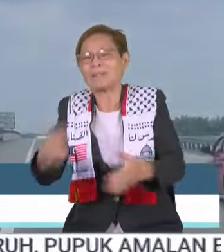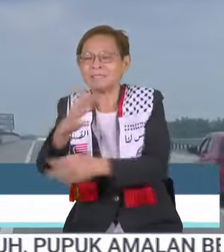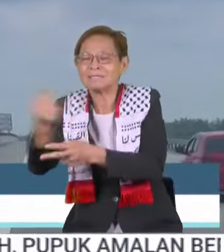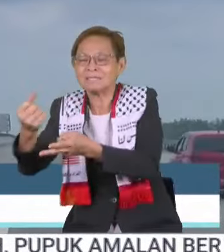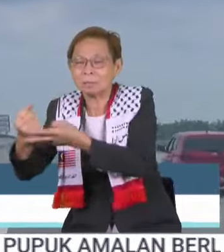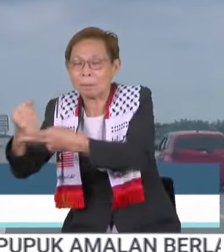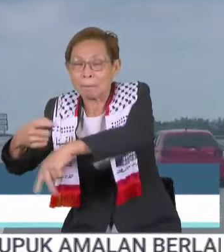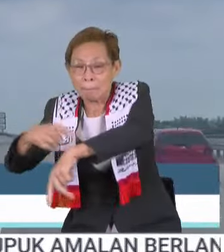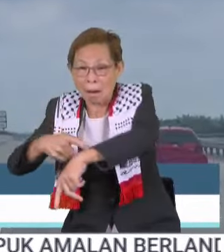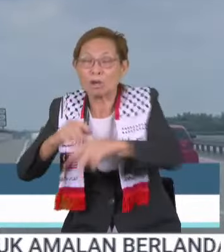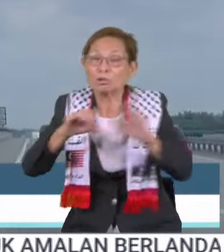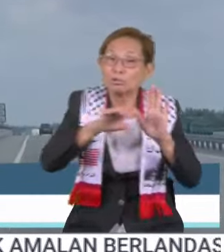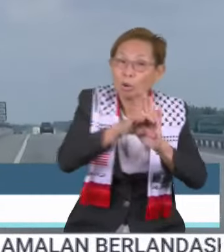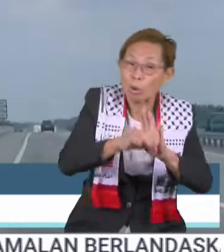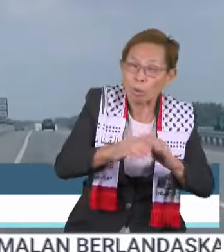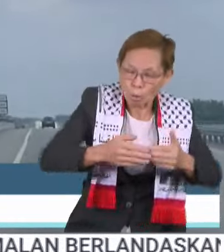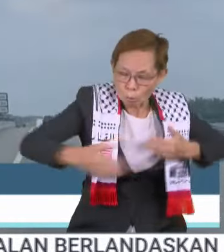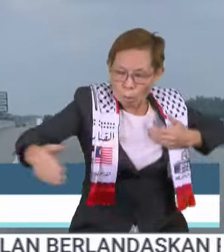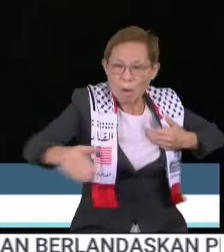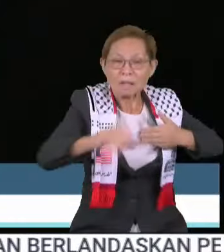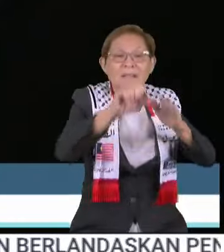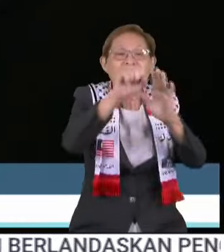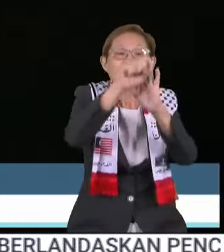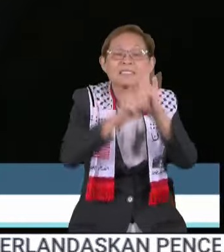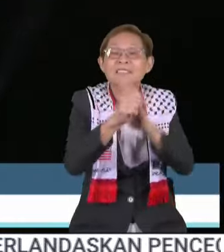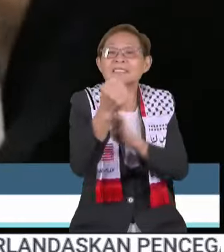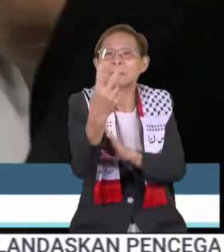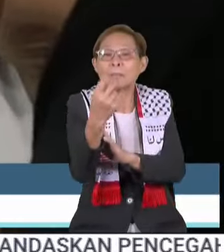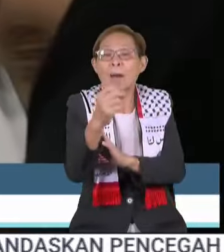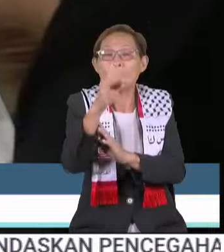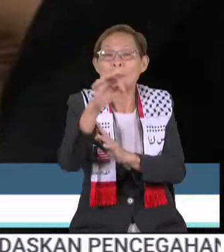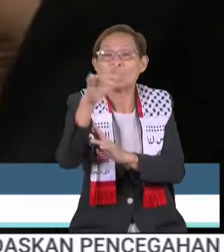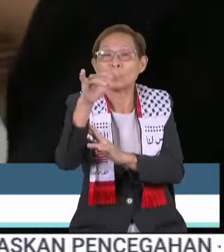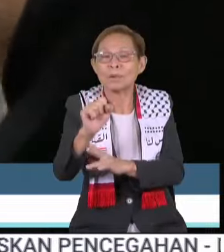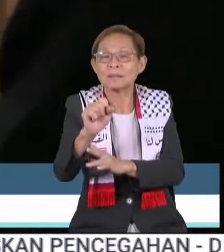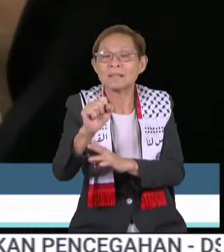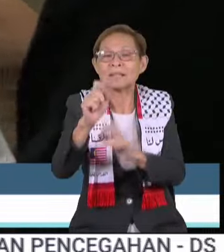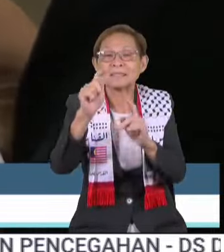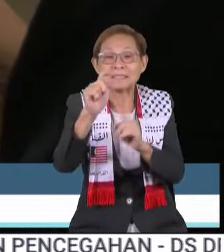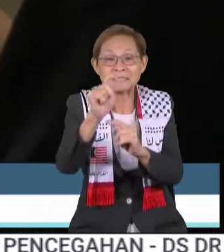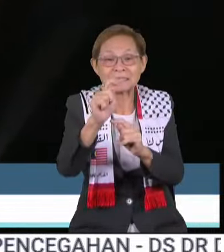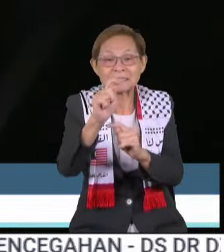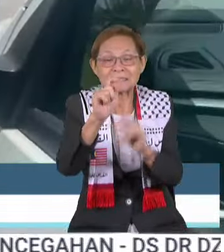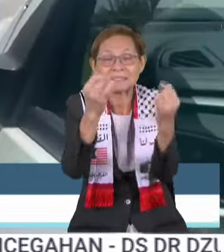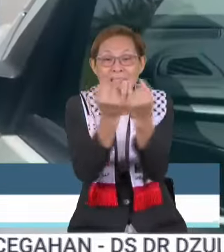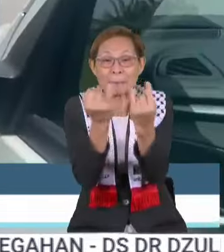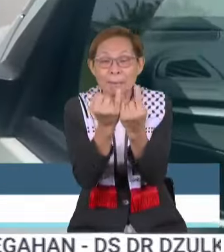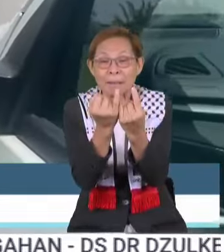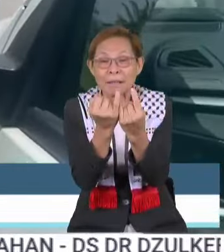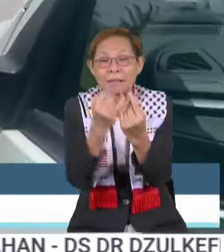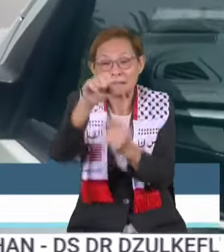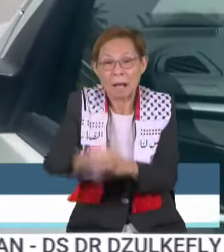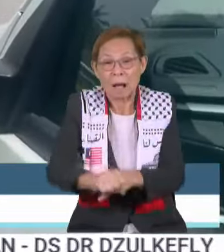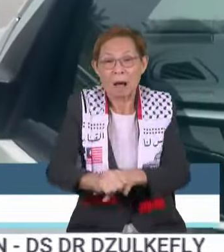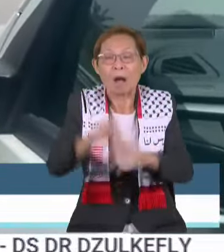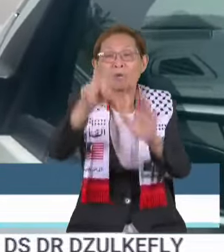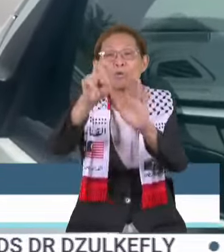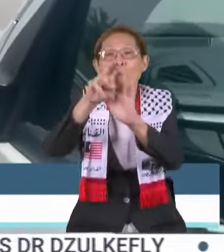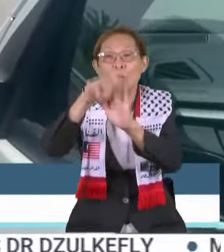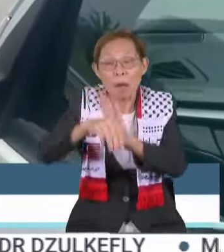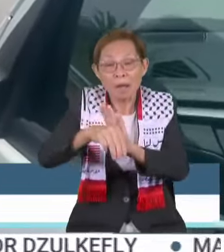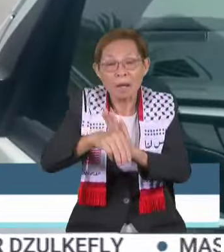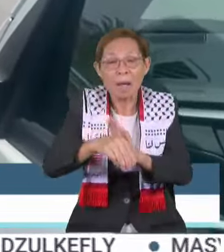masa. Sebagai contoh, jajaran Seksyen 11 beruas Taiping Selatan kini hanya mengambil masa 20 minit